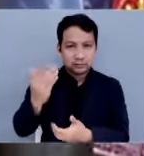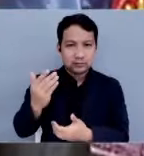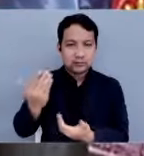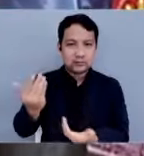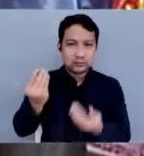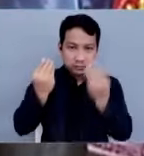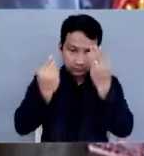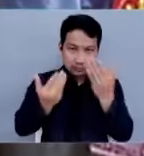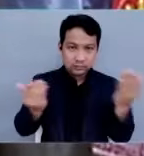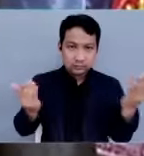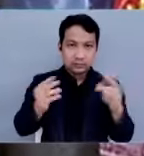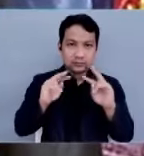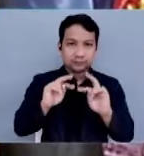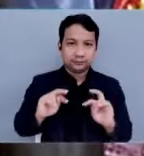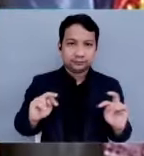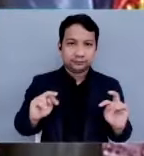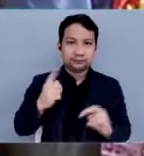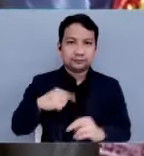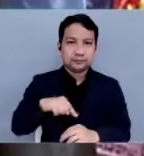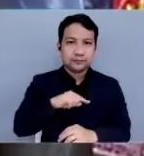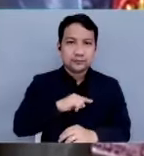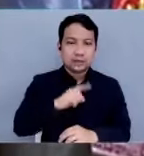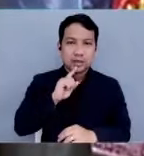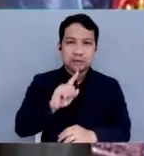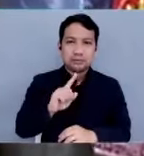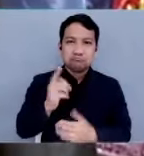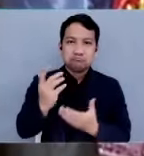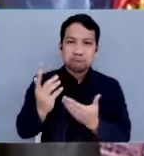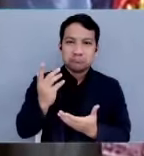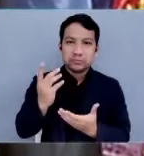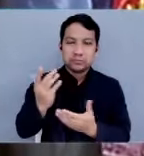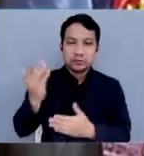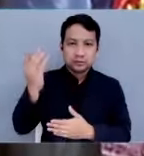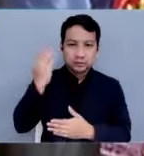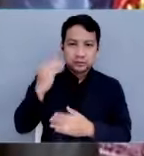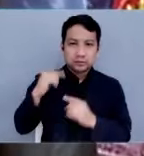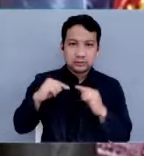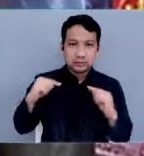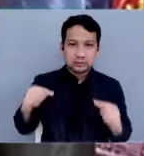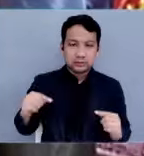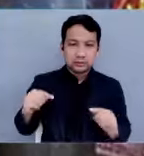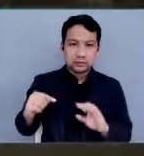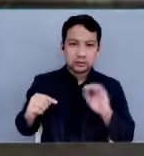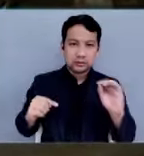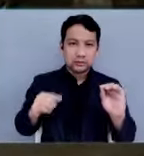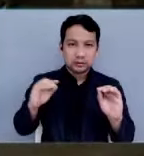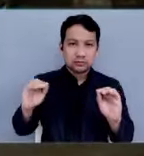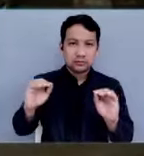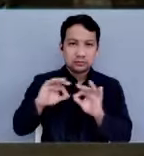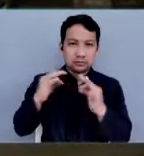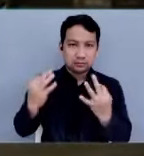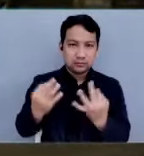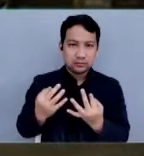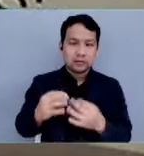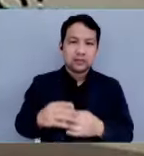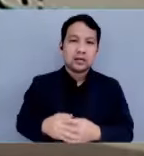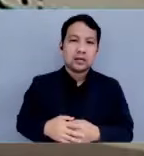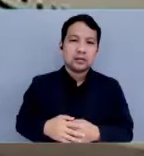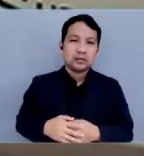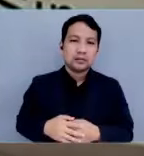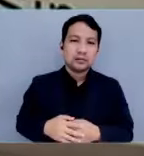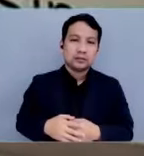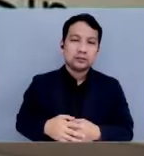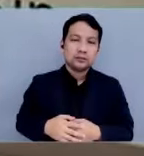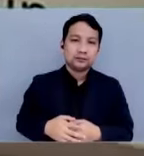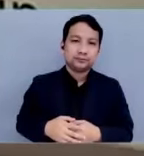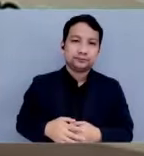ating investigasyon, ito ay dati ng alitan ng kani-kanilang pamilya. Nasa kusodiyan